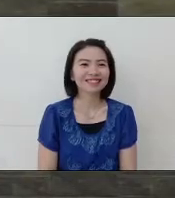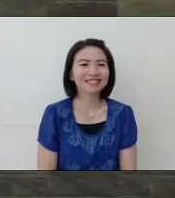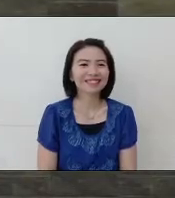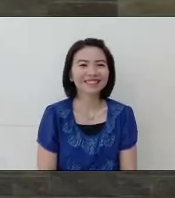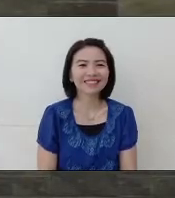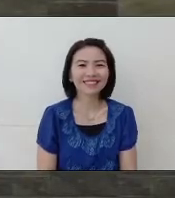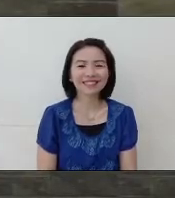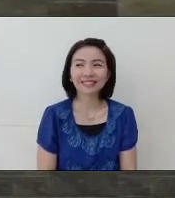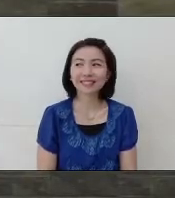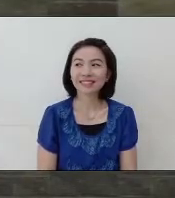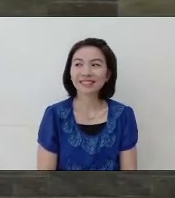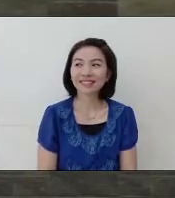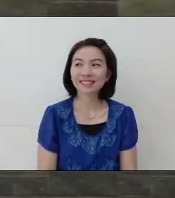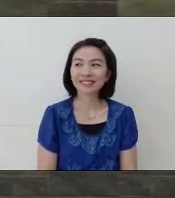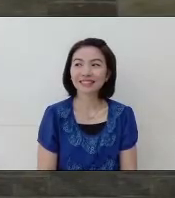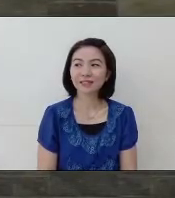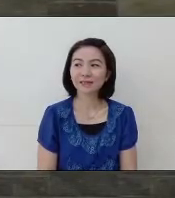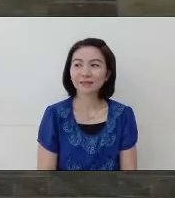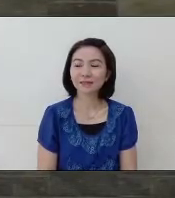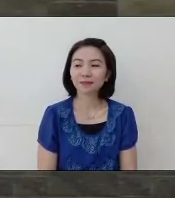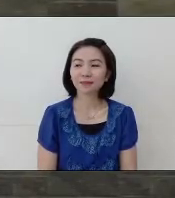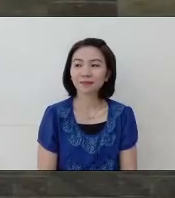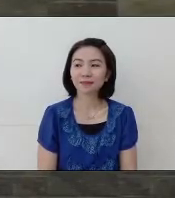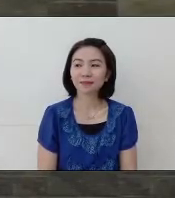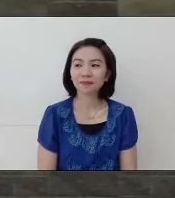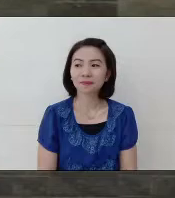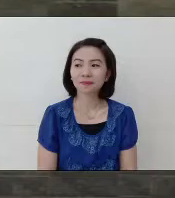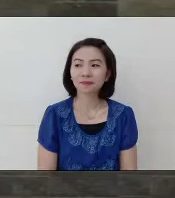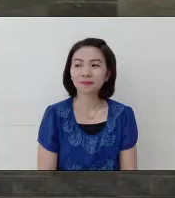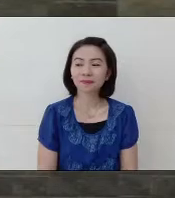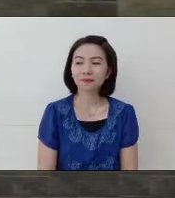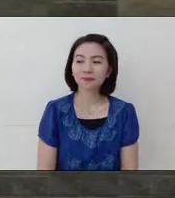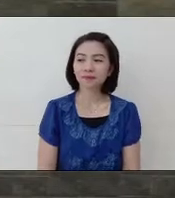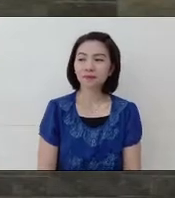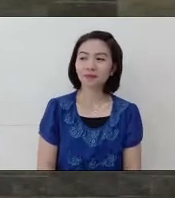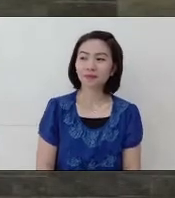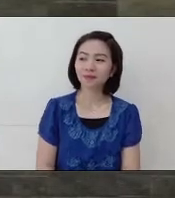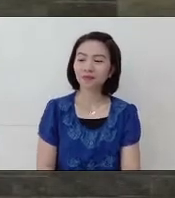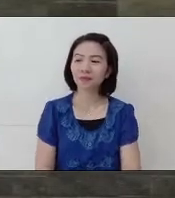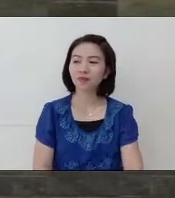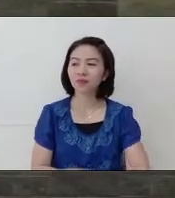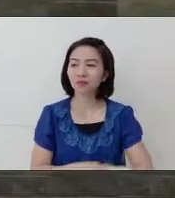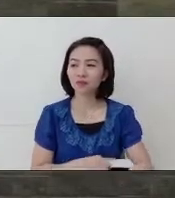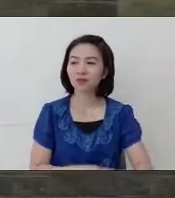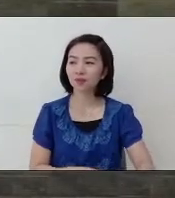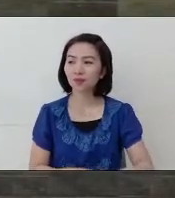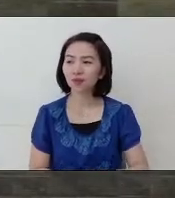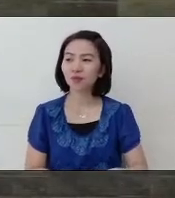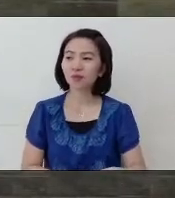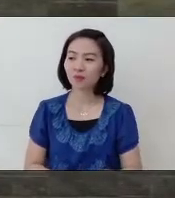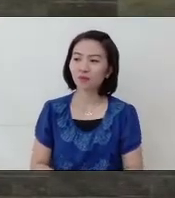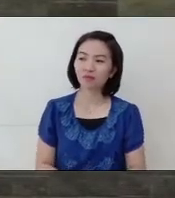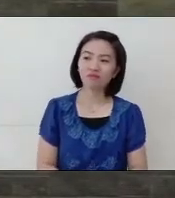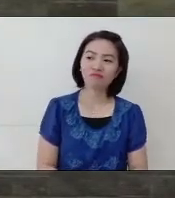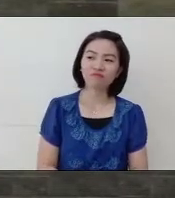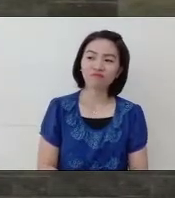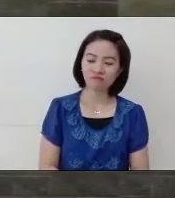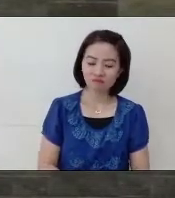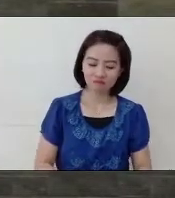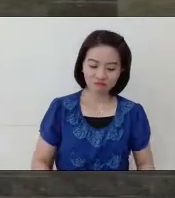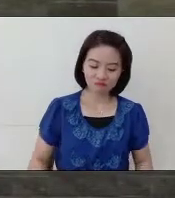Yeah. Kaya alam nyo, pinakamaganda para walang taba na hindi gaano, may healthy ba? Kambing na lang. Alright,